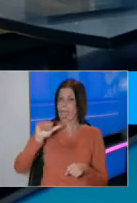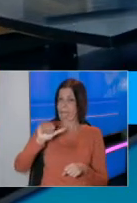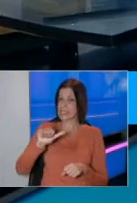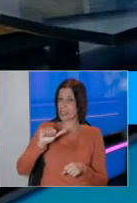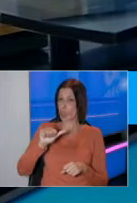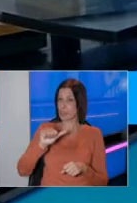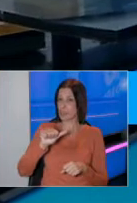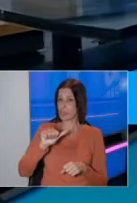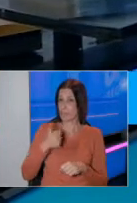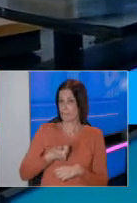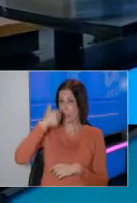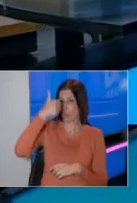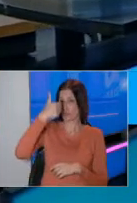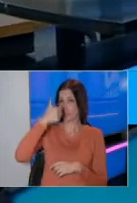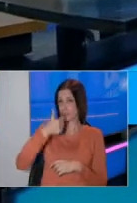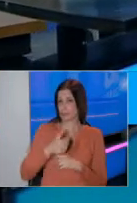בראש.